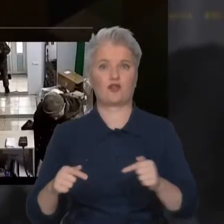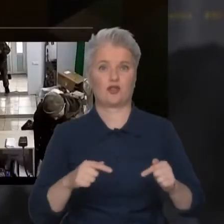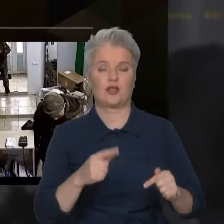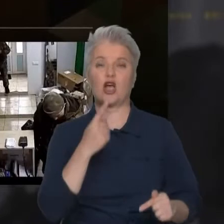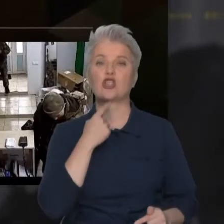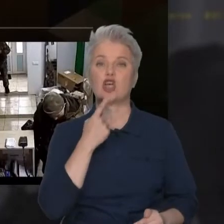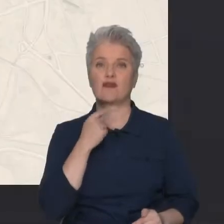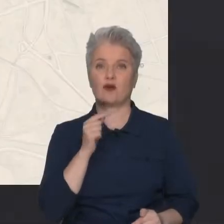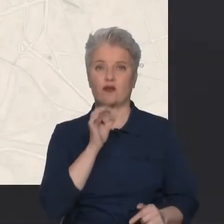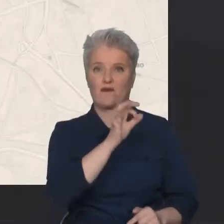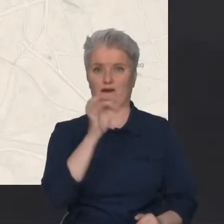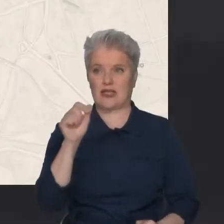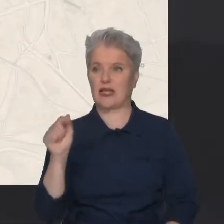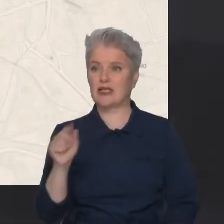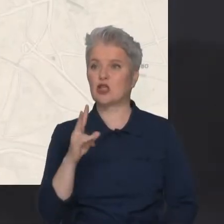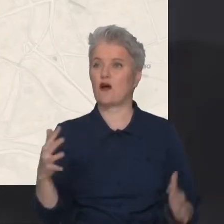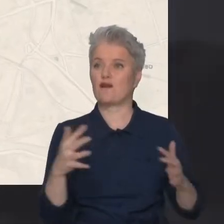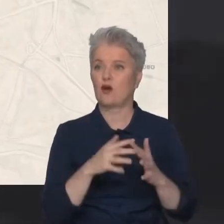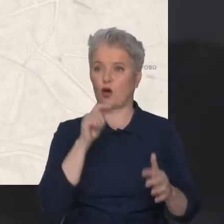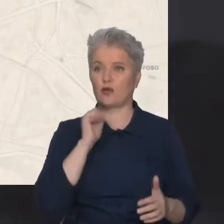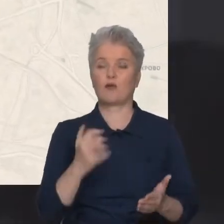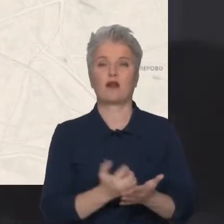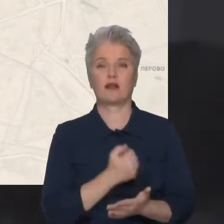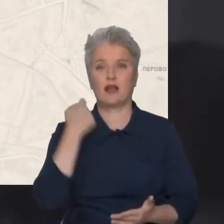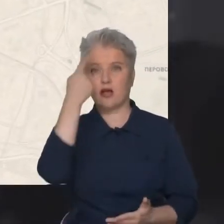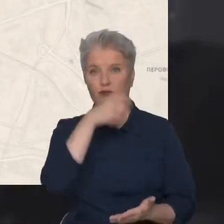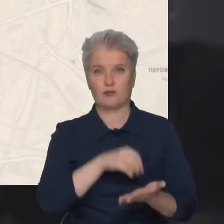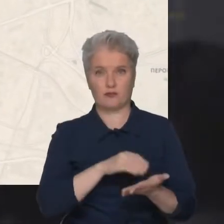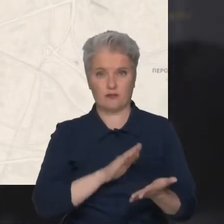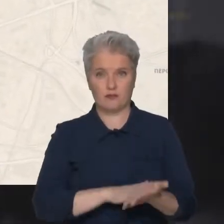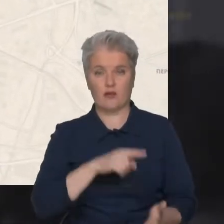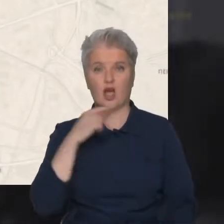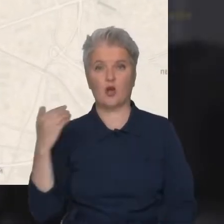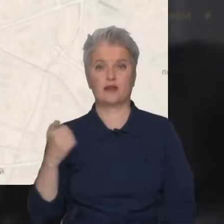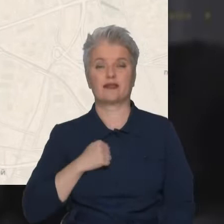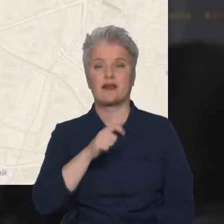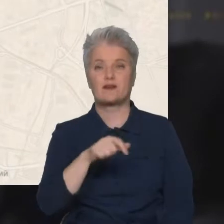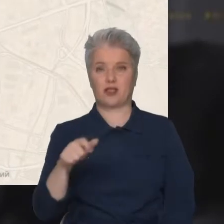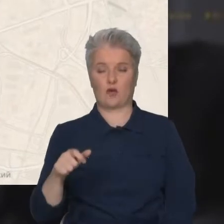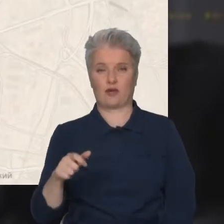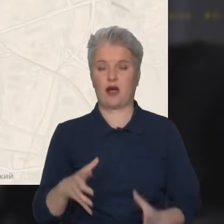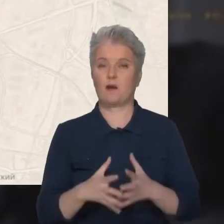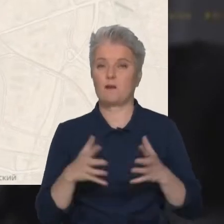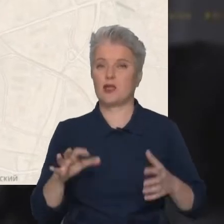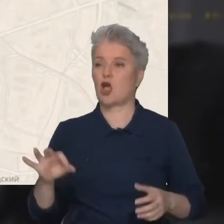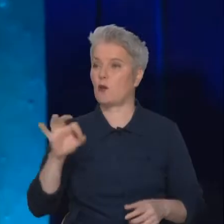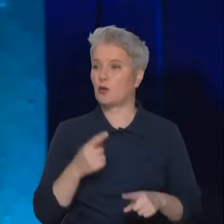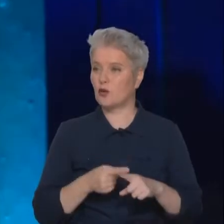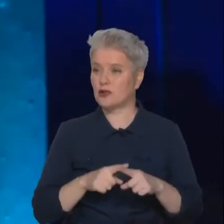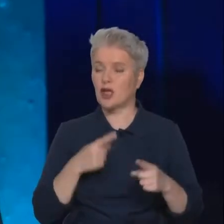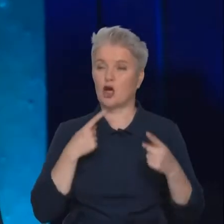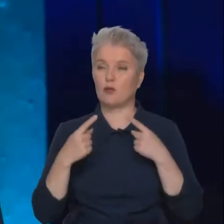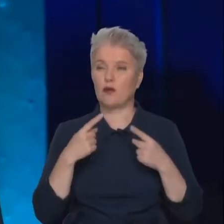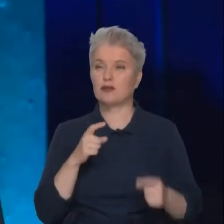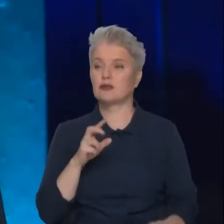що воюють в Україні. Тут також можна знайти персональні дані російських військових. Більше про це поговоримо із